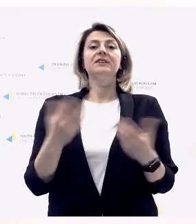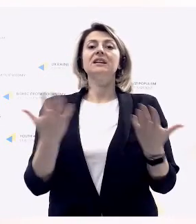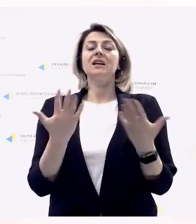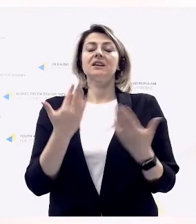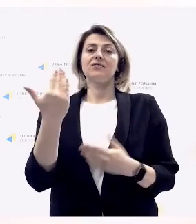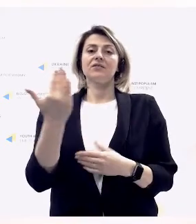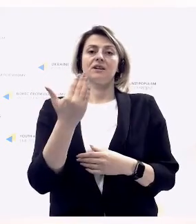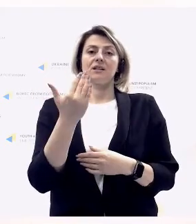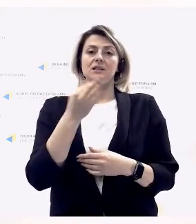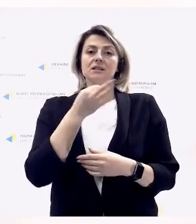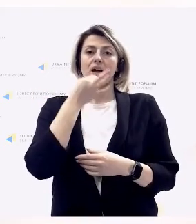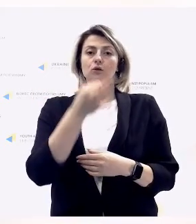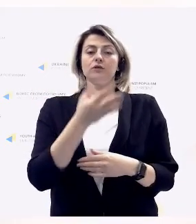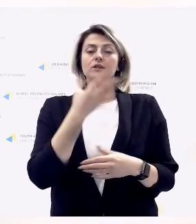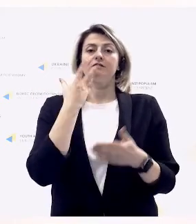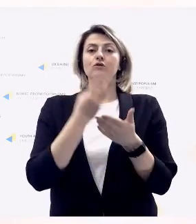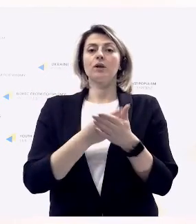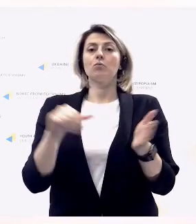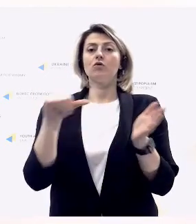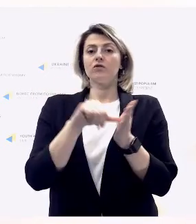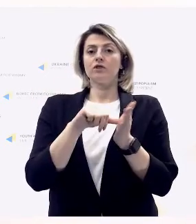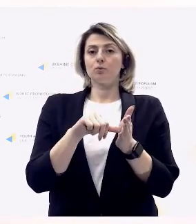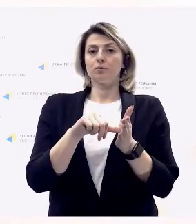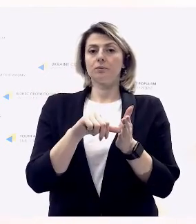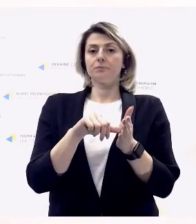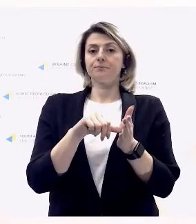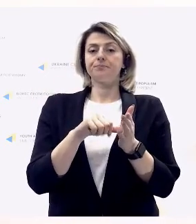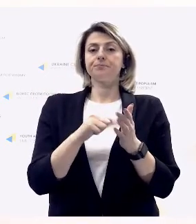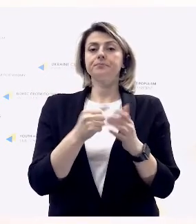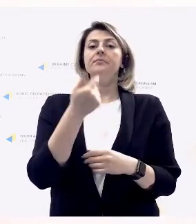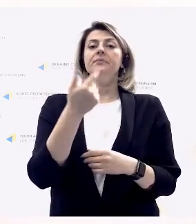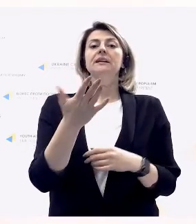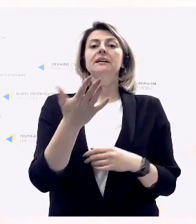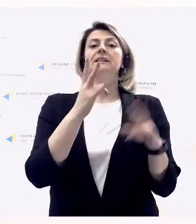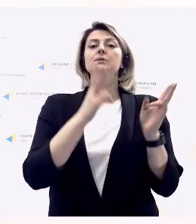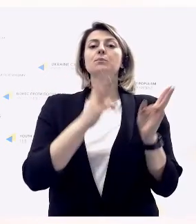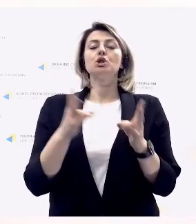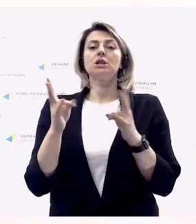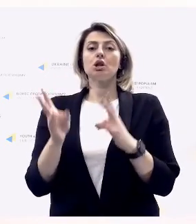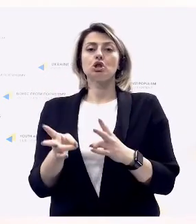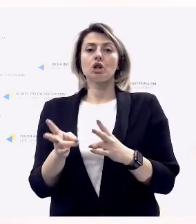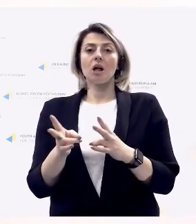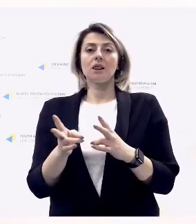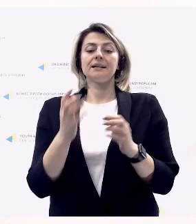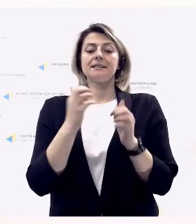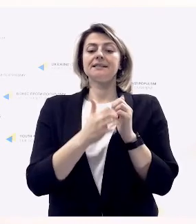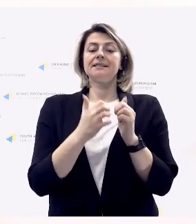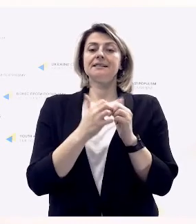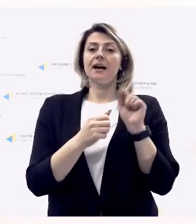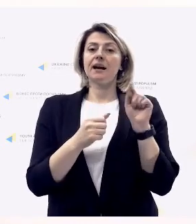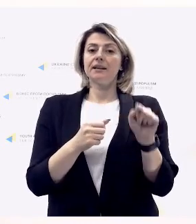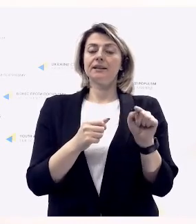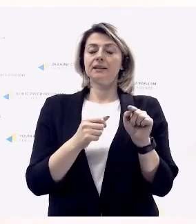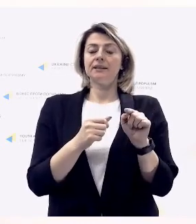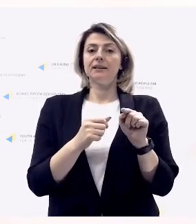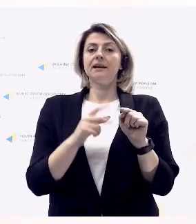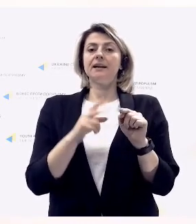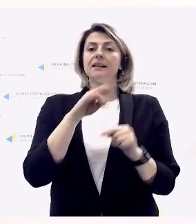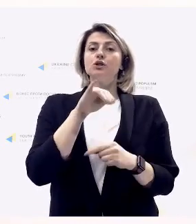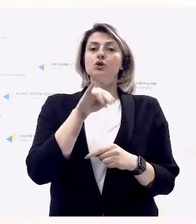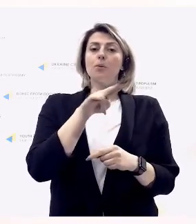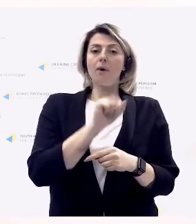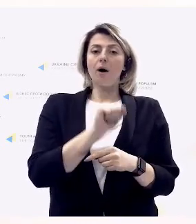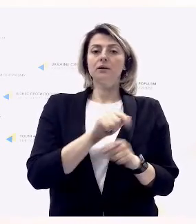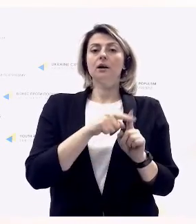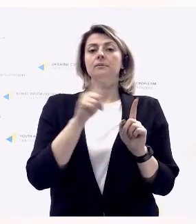згадували в своєму виступі. Кількість постраждалих з середини листопада